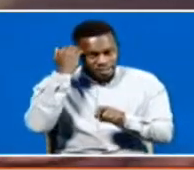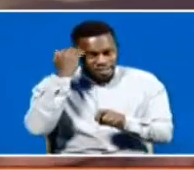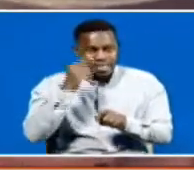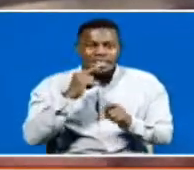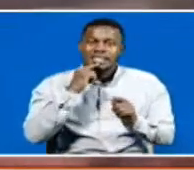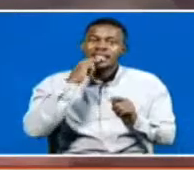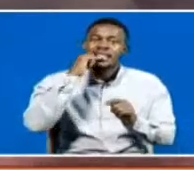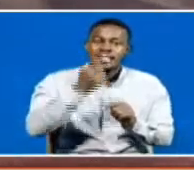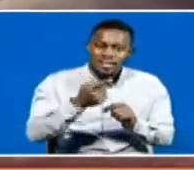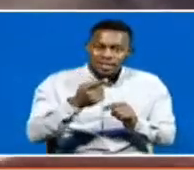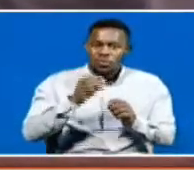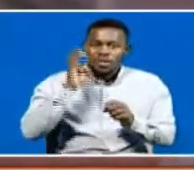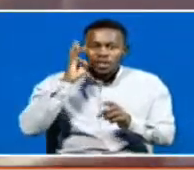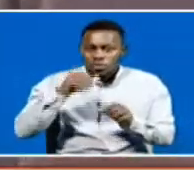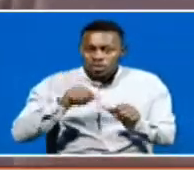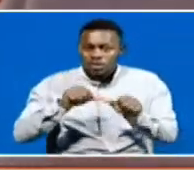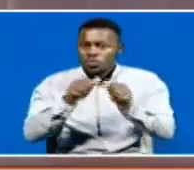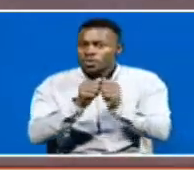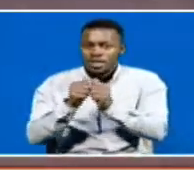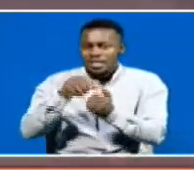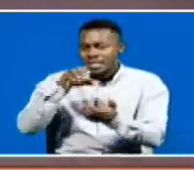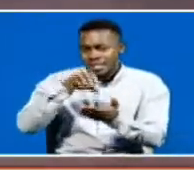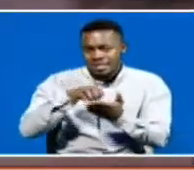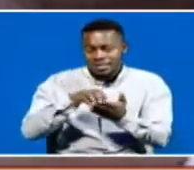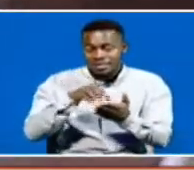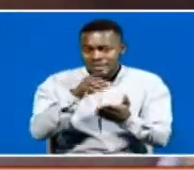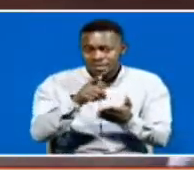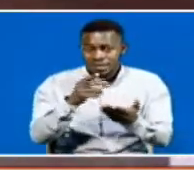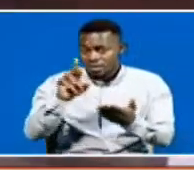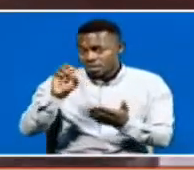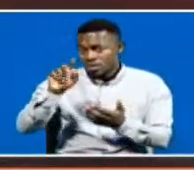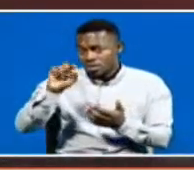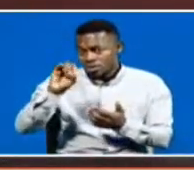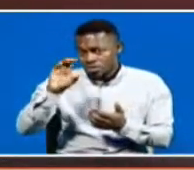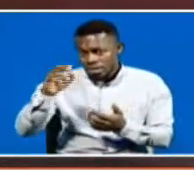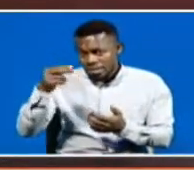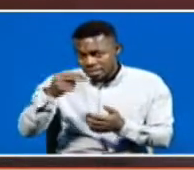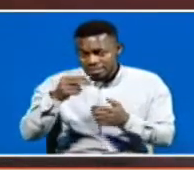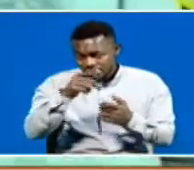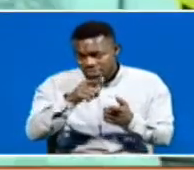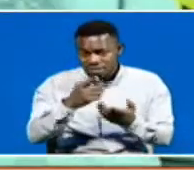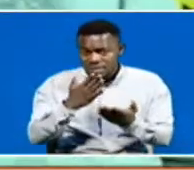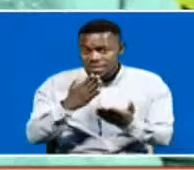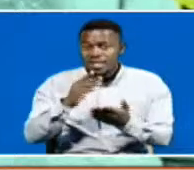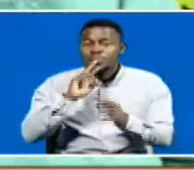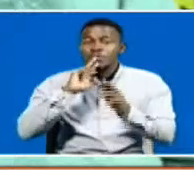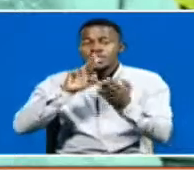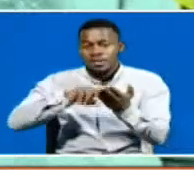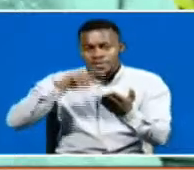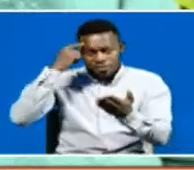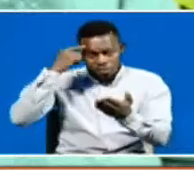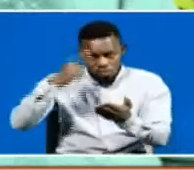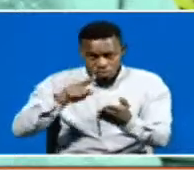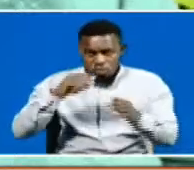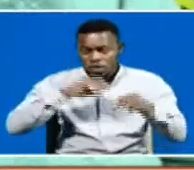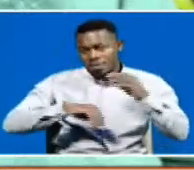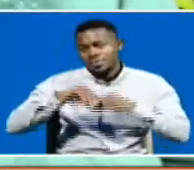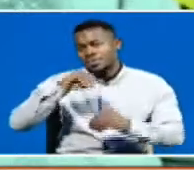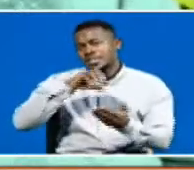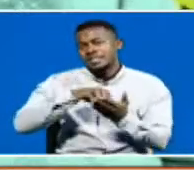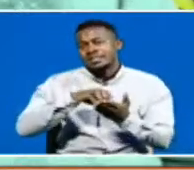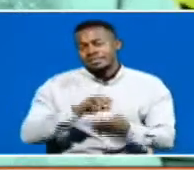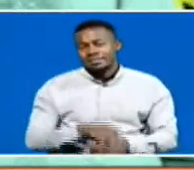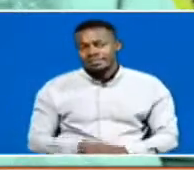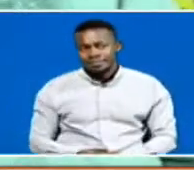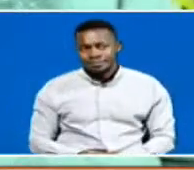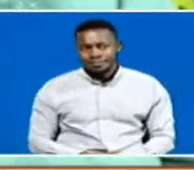aliandamwa na mashtaka 30 yakiwemo ufisadi, kula njama ya kuibia serikali na kadhalika. Majority of the witnesses there, I don't